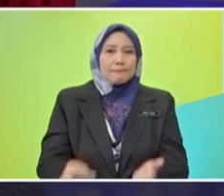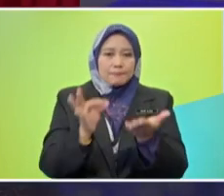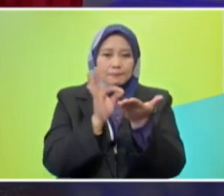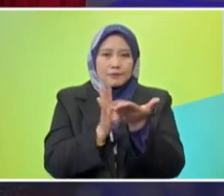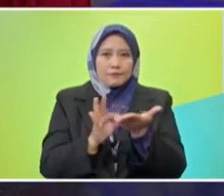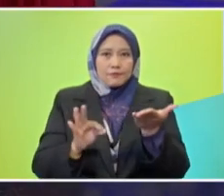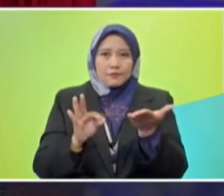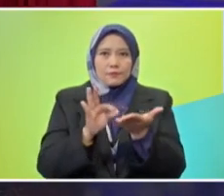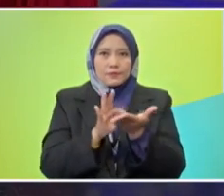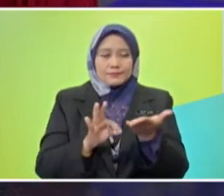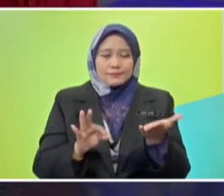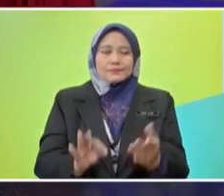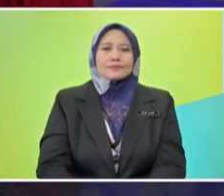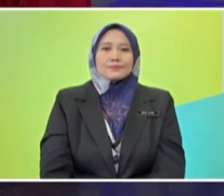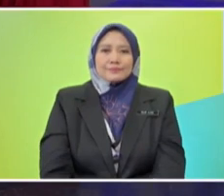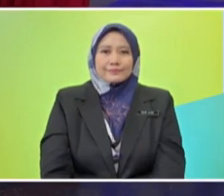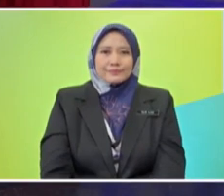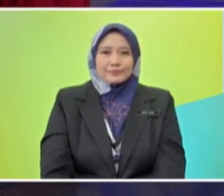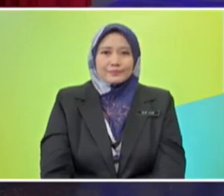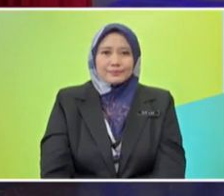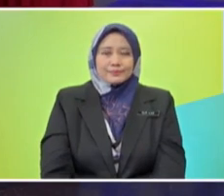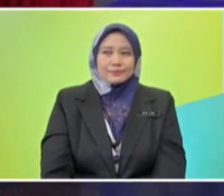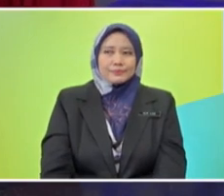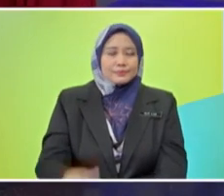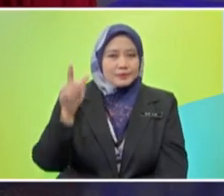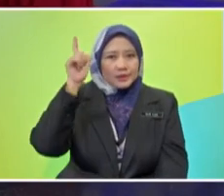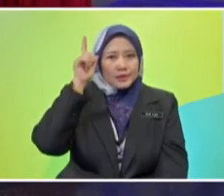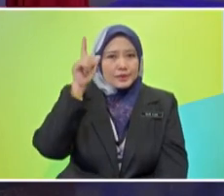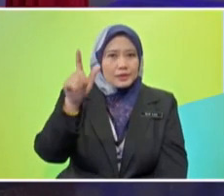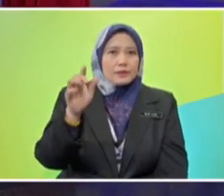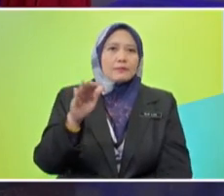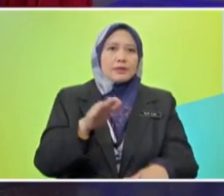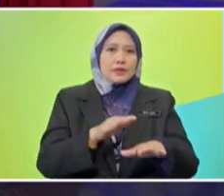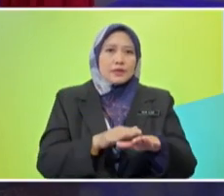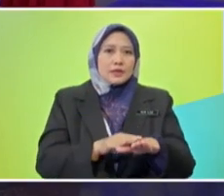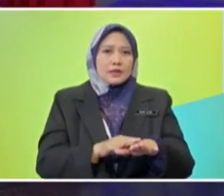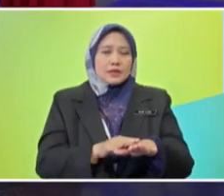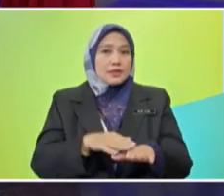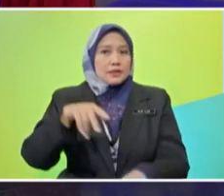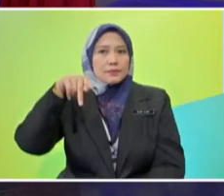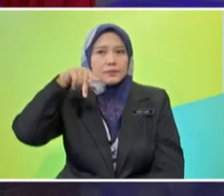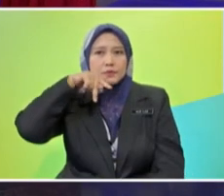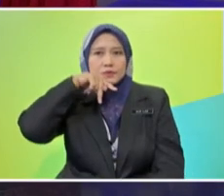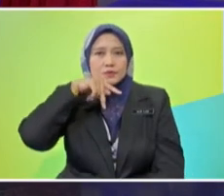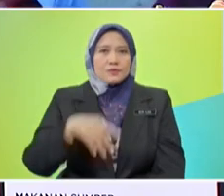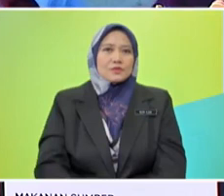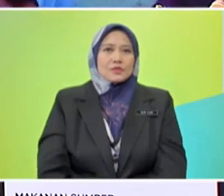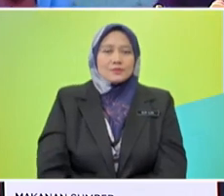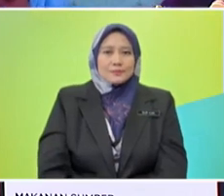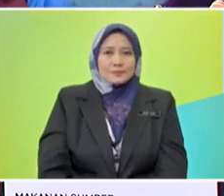Kita bagi Abang Fizi pilih. Protein, cikgu. Protein ya. Apa tu Abang Fizi? Okey, susu dan